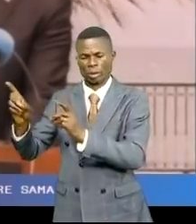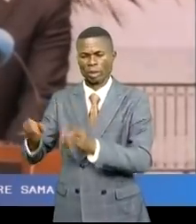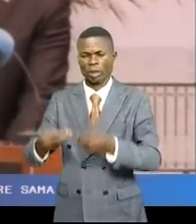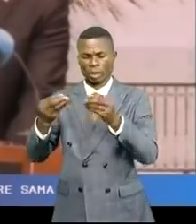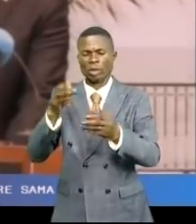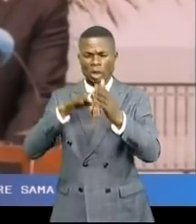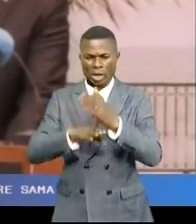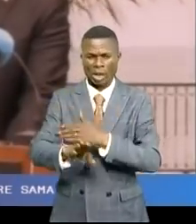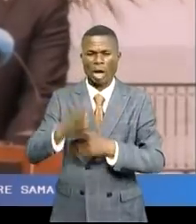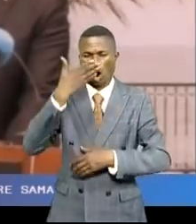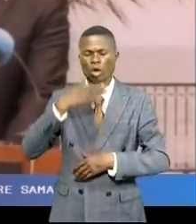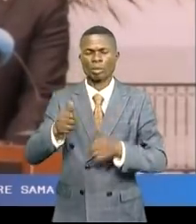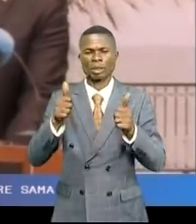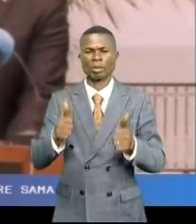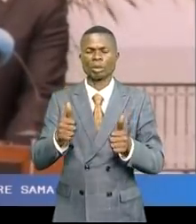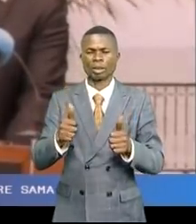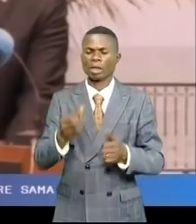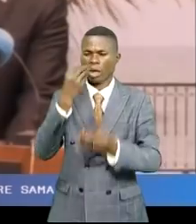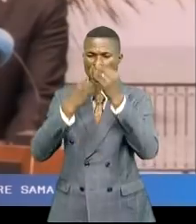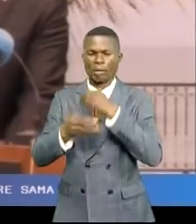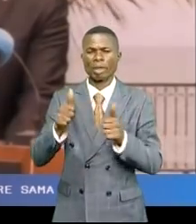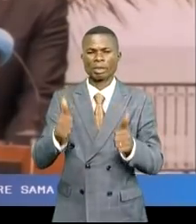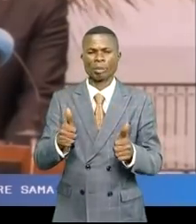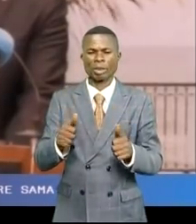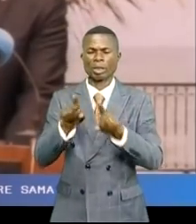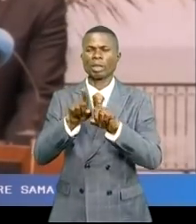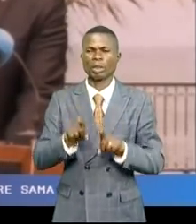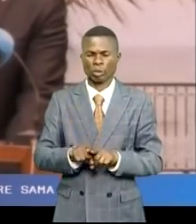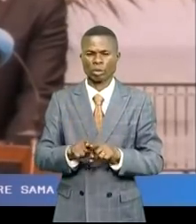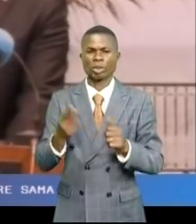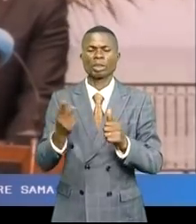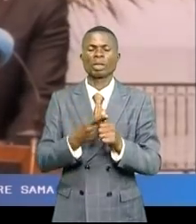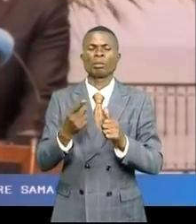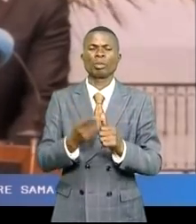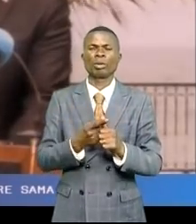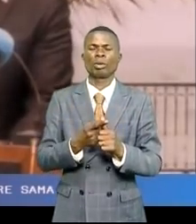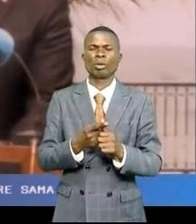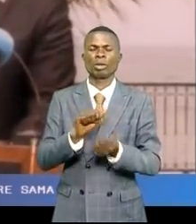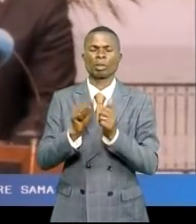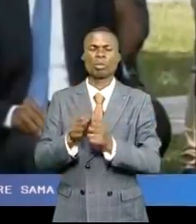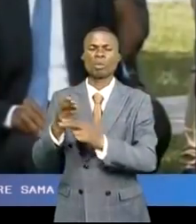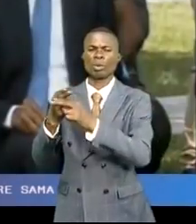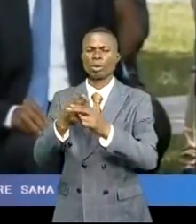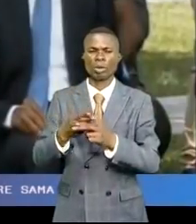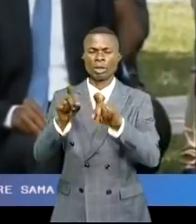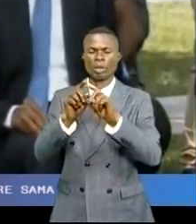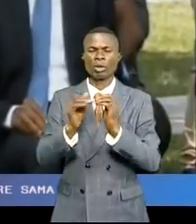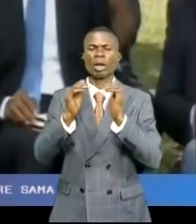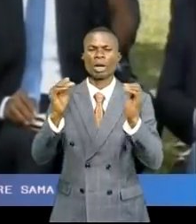garantir l'accès aux soins, à la nourriture et surtout à la sécurité et à la